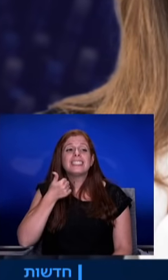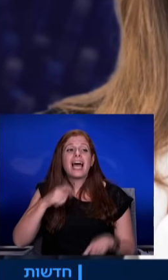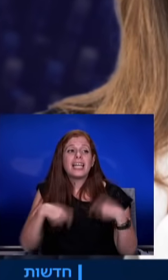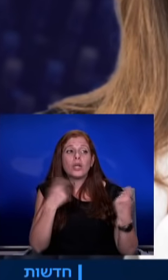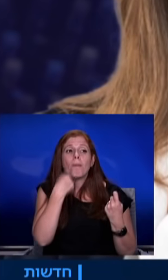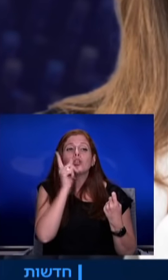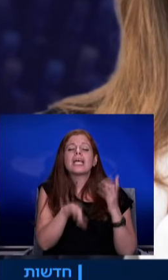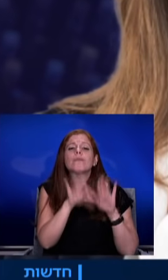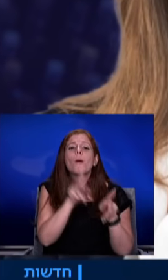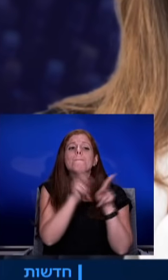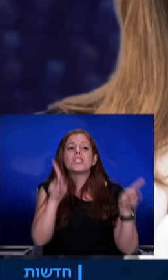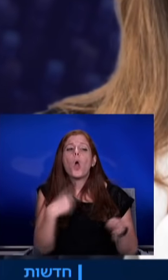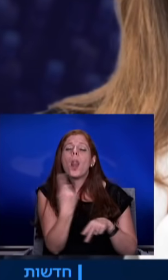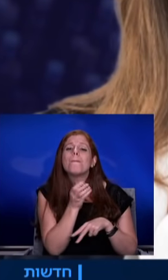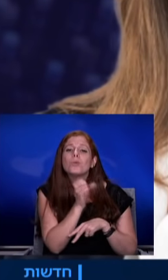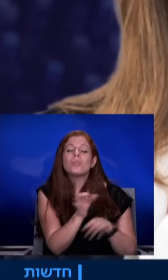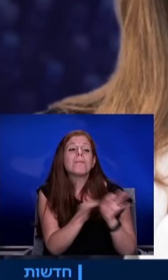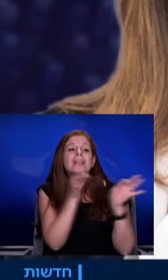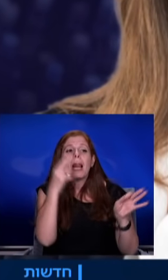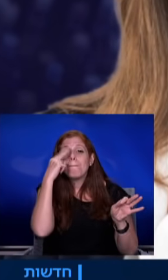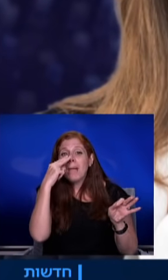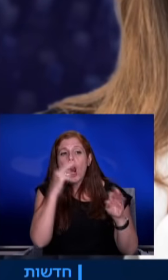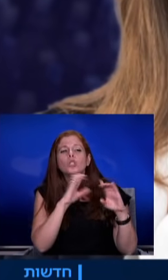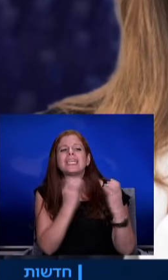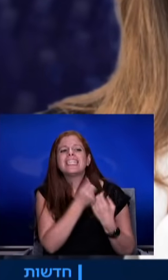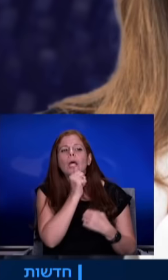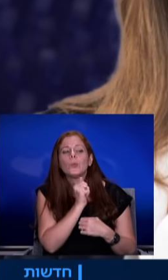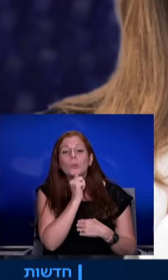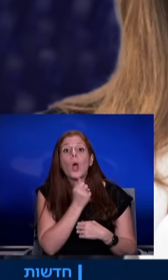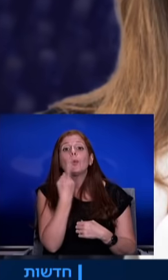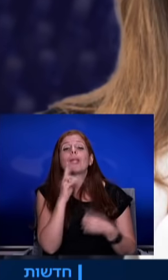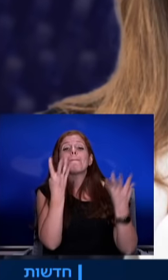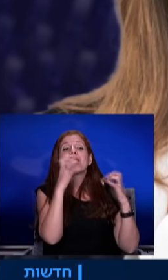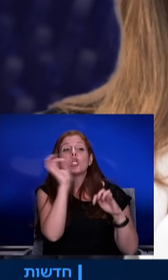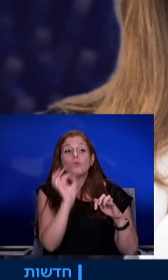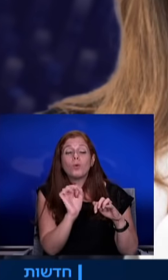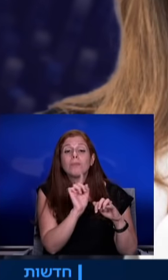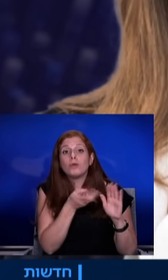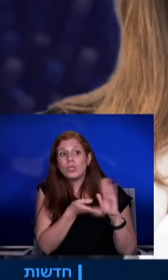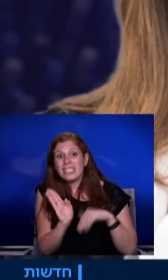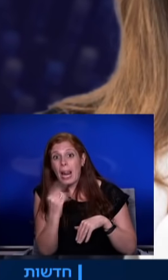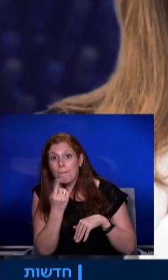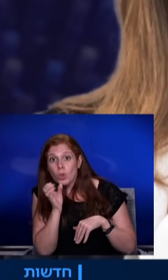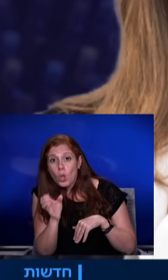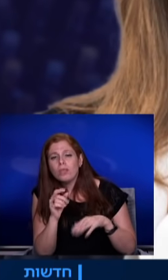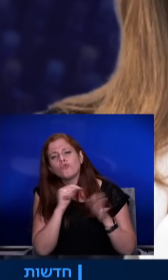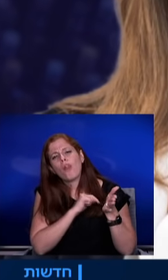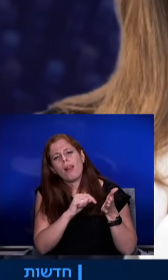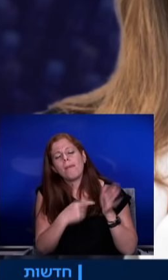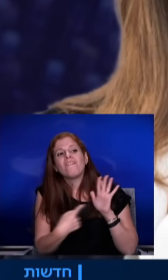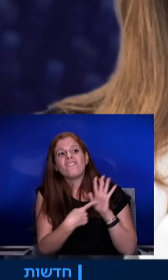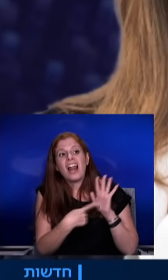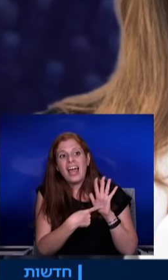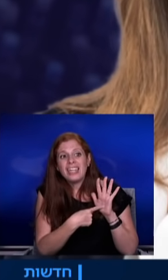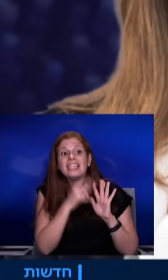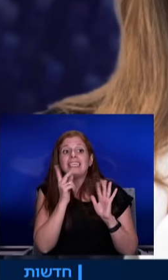למצוא פתרון לבידודים, מתחילים פיילוט של כיתה ירוקה. יותר מ-90% מאלה שיוצאים לבידוד הם שליליים, ולכן בניהול סיכונים ייתכן